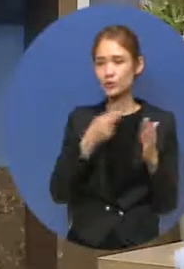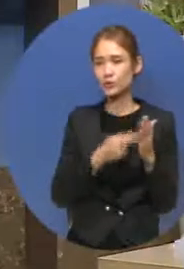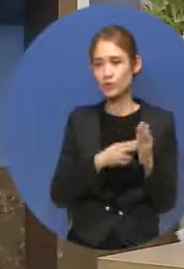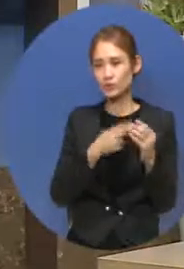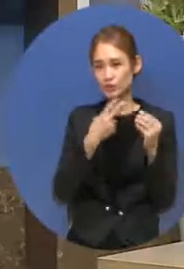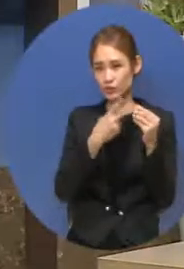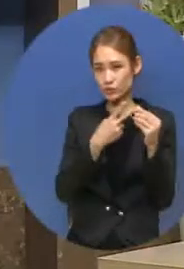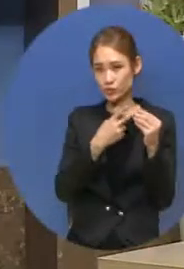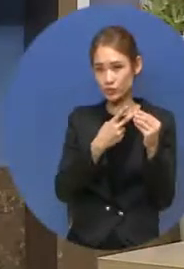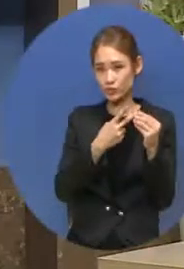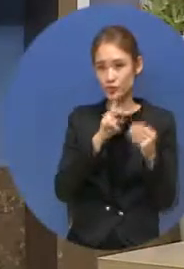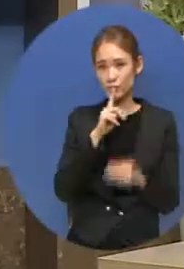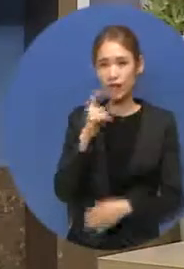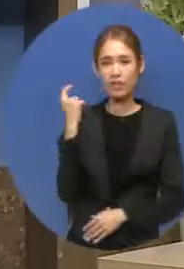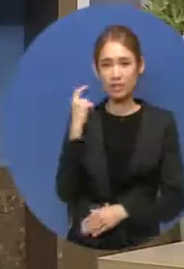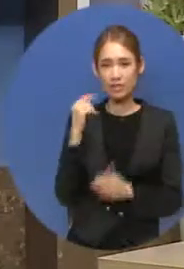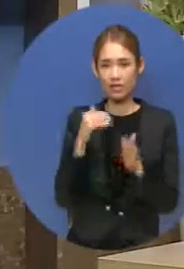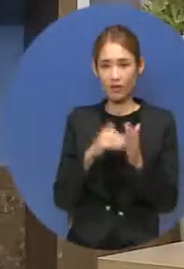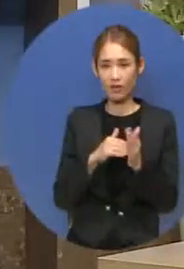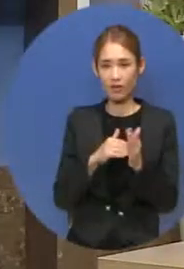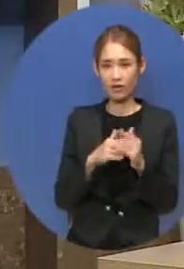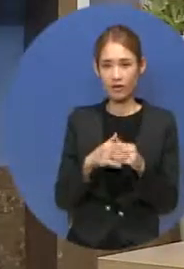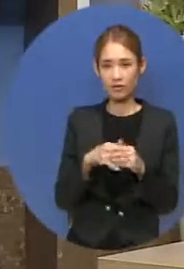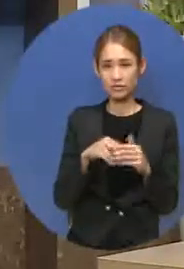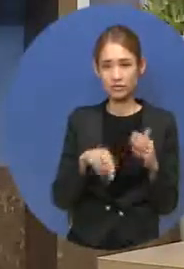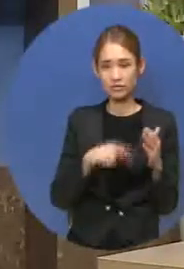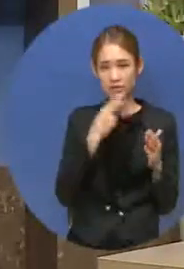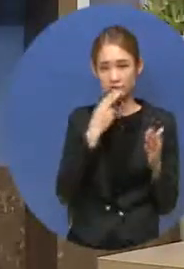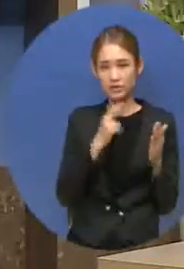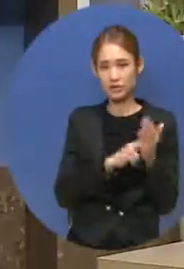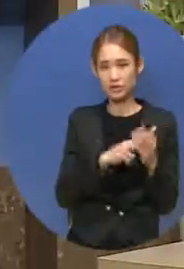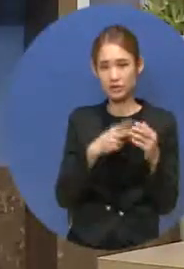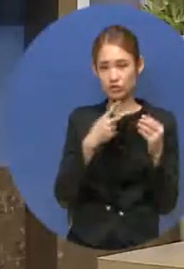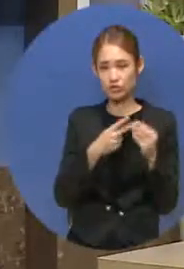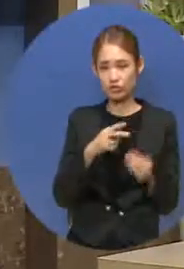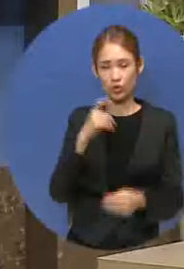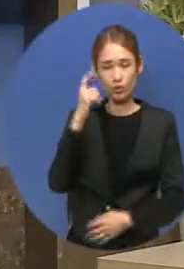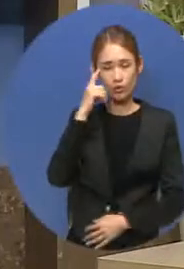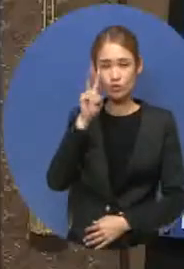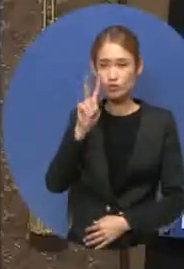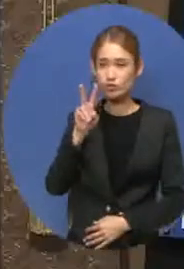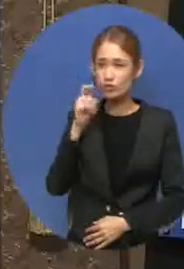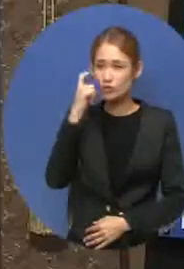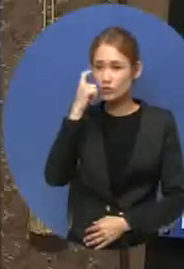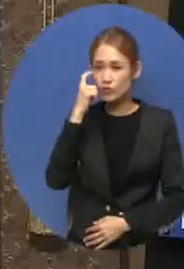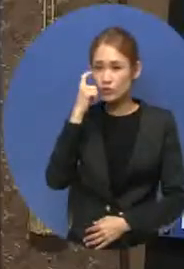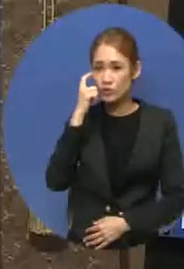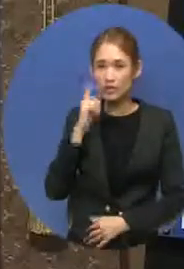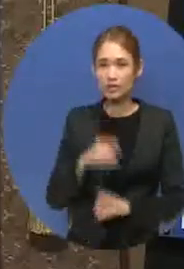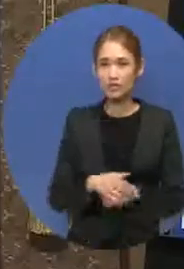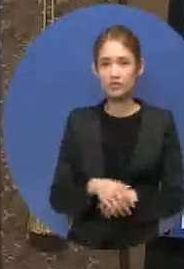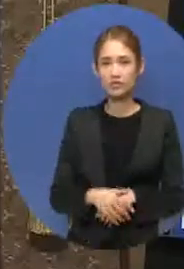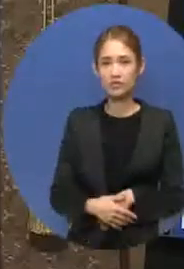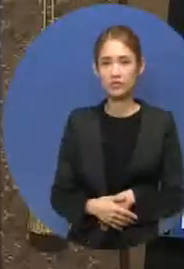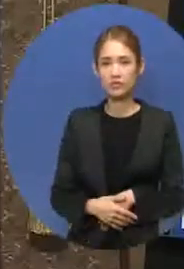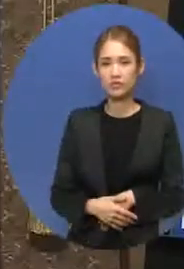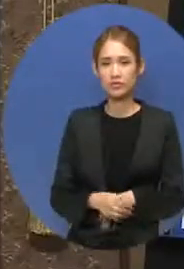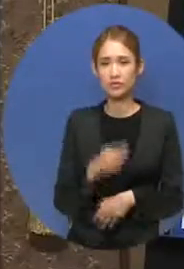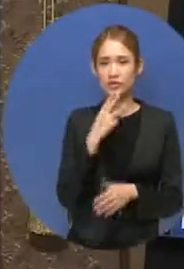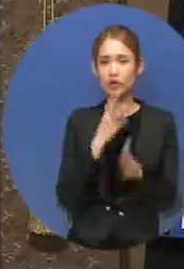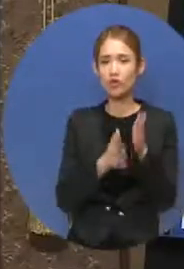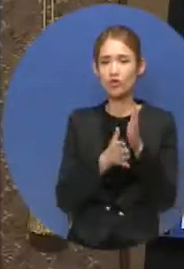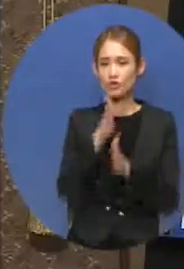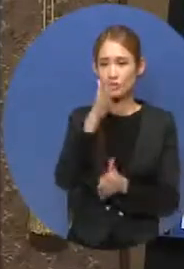하고 계신다고 들었습니다. 이 챌린지 2라는 프로그램이 왜 2가 됐나요? 챌린지 2 사업은